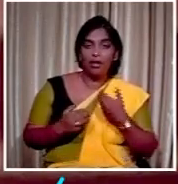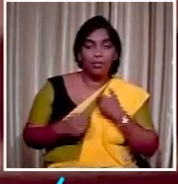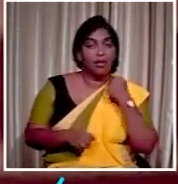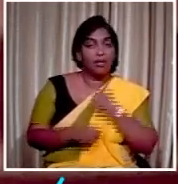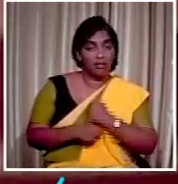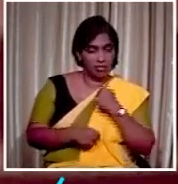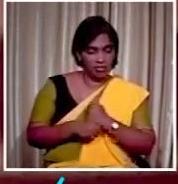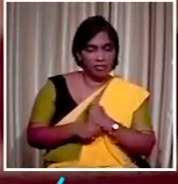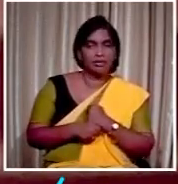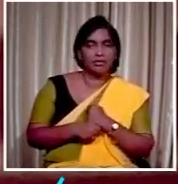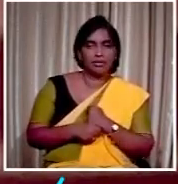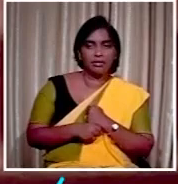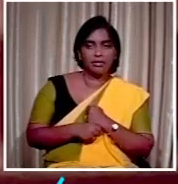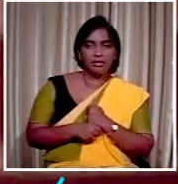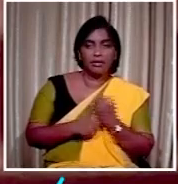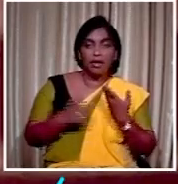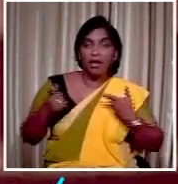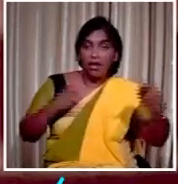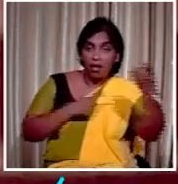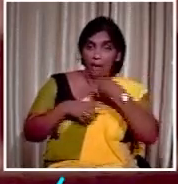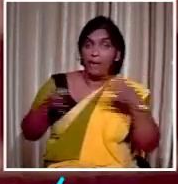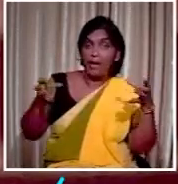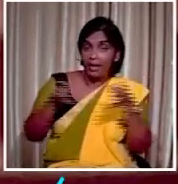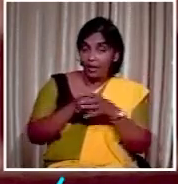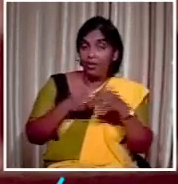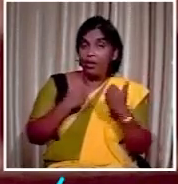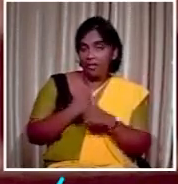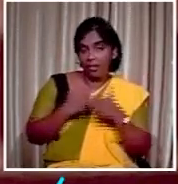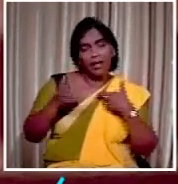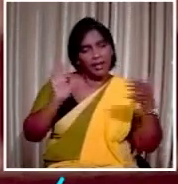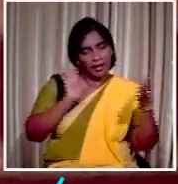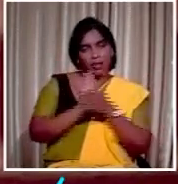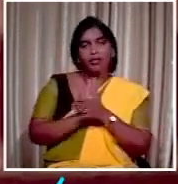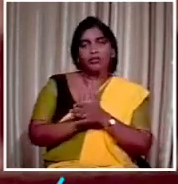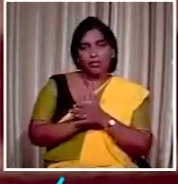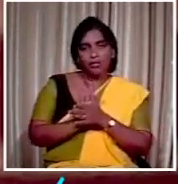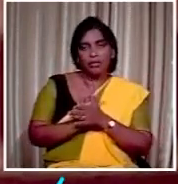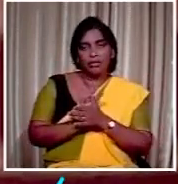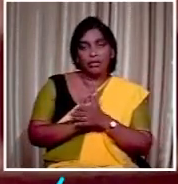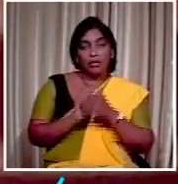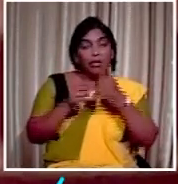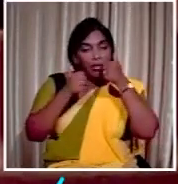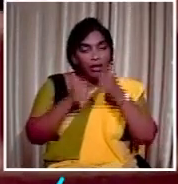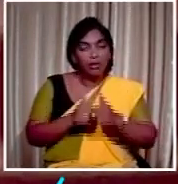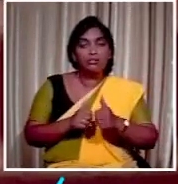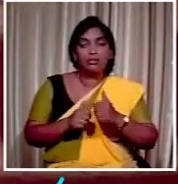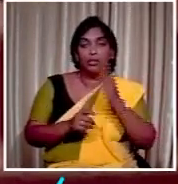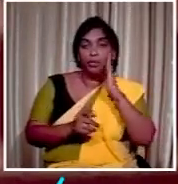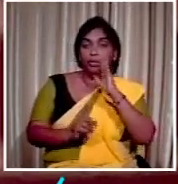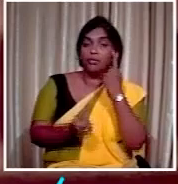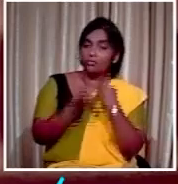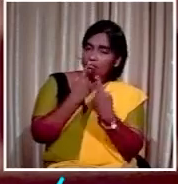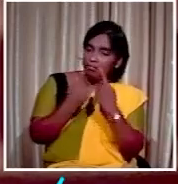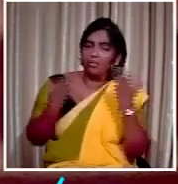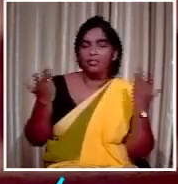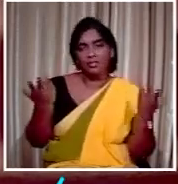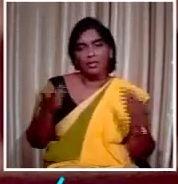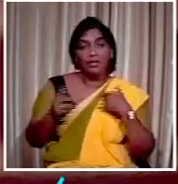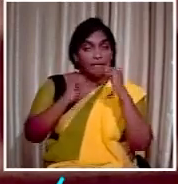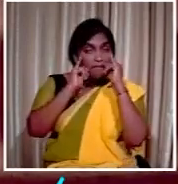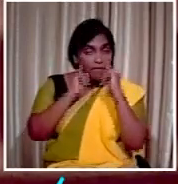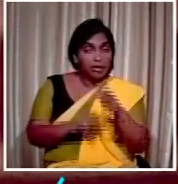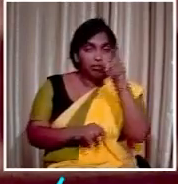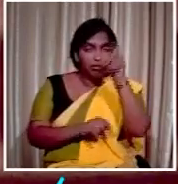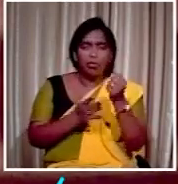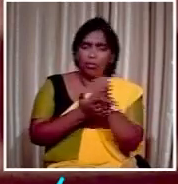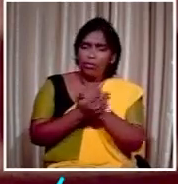ආණ්ඩුවක් එහෙම නැත්නම් අපි එකතු වෙලා හදන ආණ්ඩුවක් අපි එකතු වෙමු මේකට සාධාරණ විදේශීය පරීක්ෂණයක් හරි කරලා වැරදි කරන්න ඕන